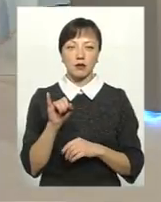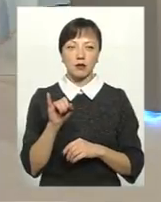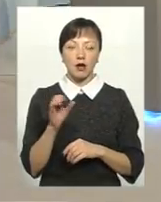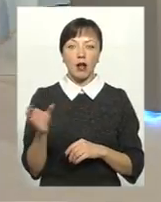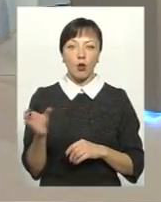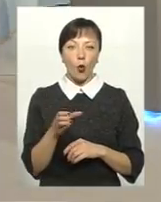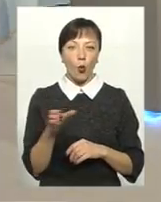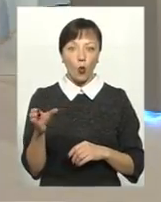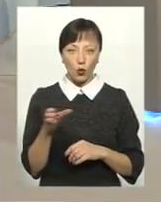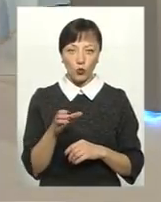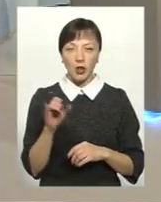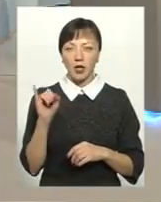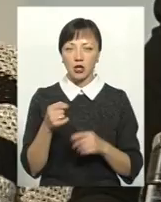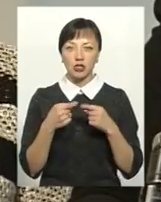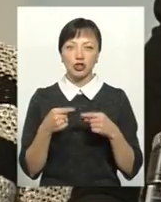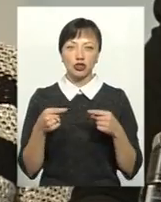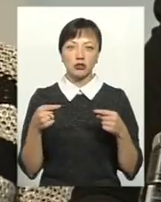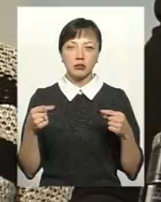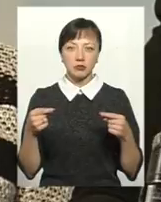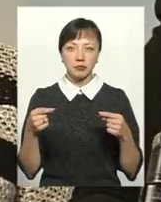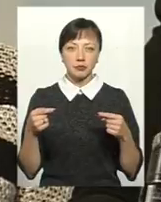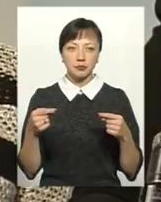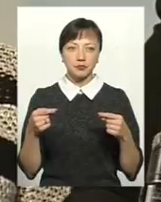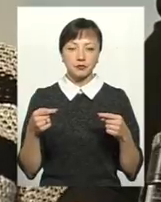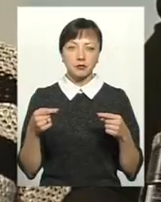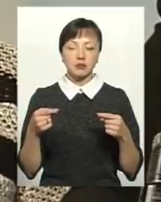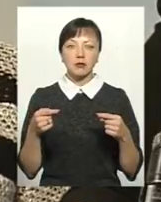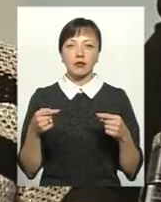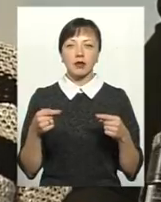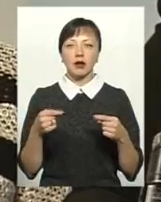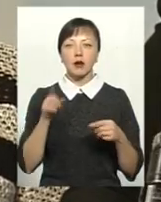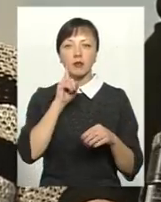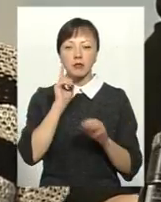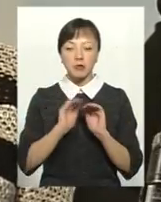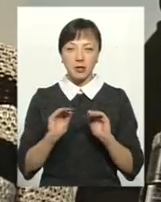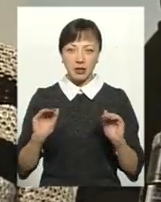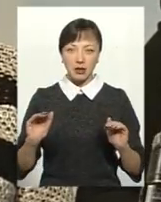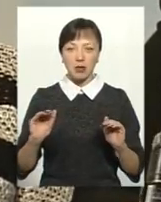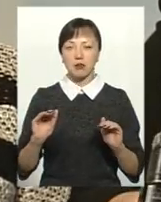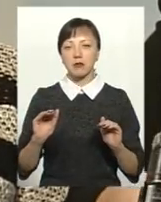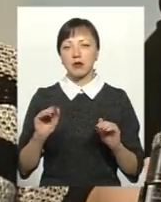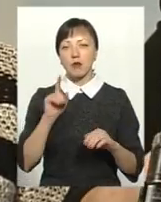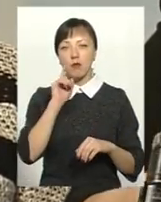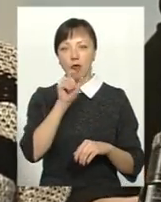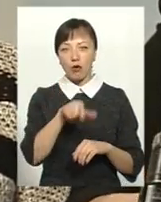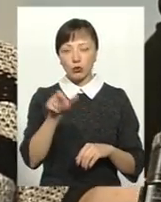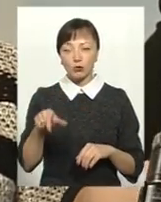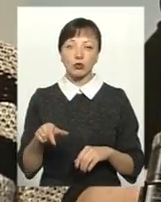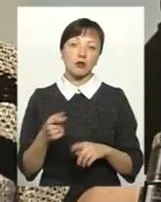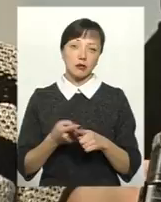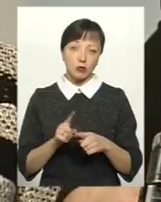і алкоголю і інших психоактивних речовин підлітками і молоддю. От. А вже з